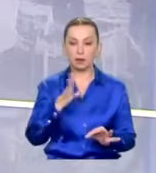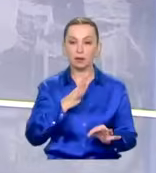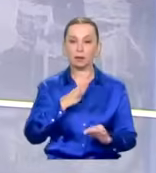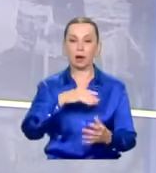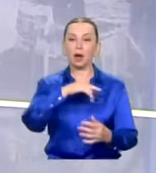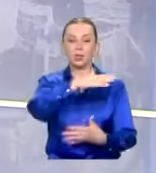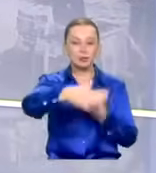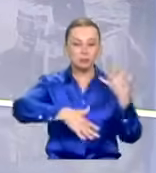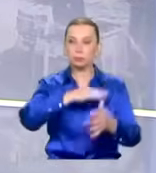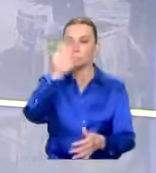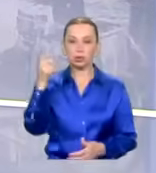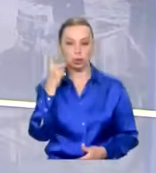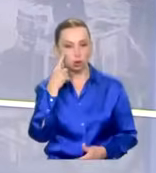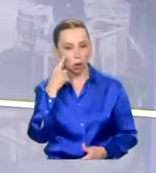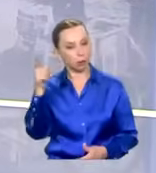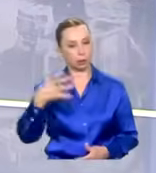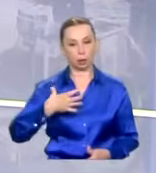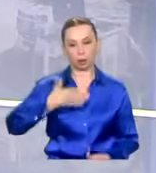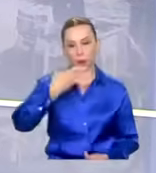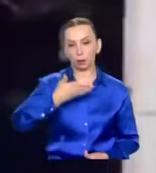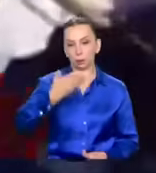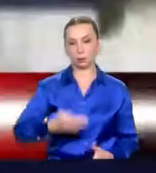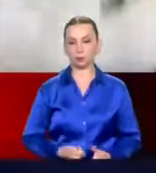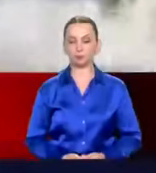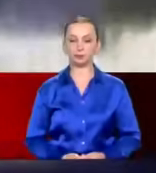facianın tanıkları o dehşet anlarını anlattı.